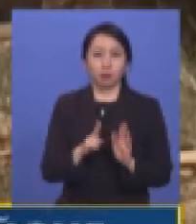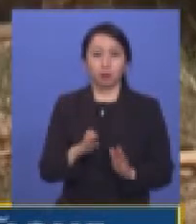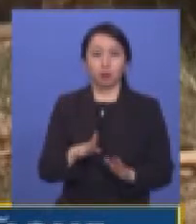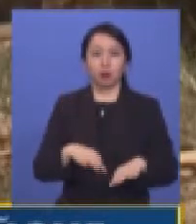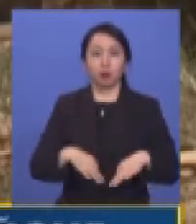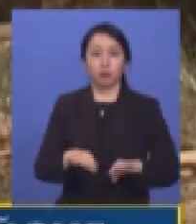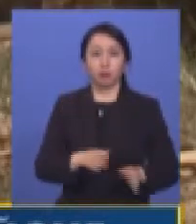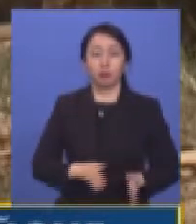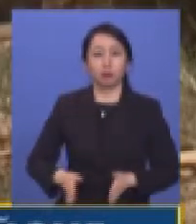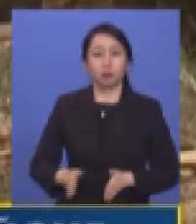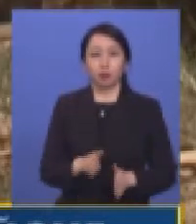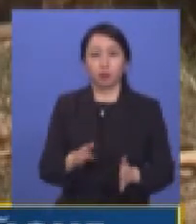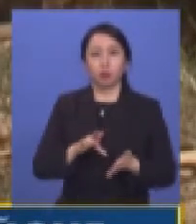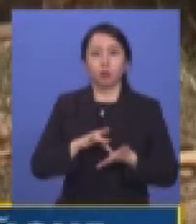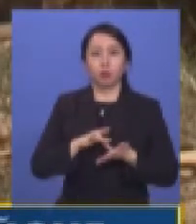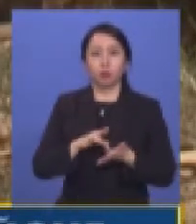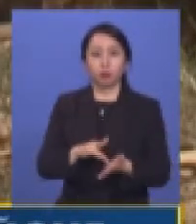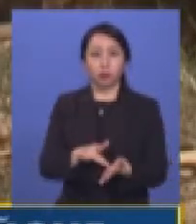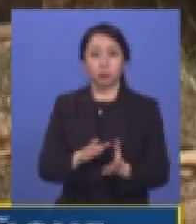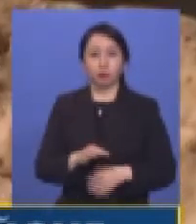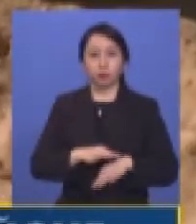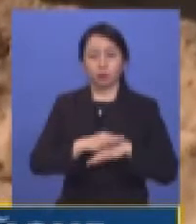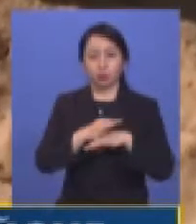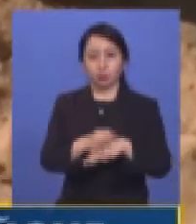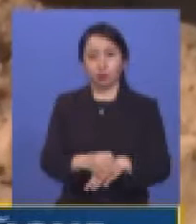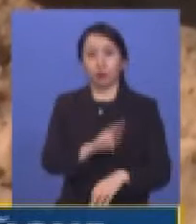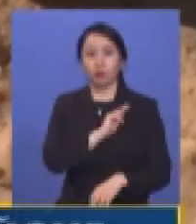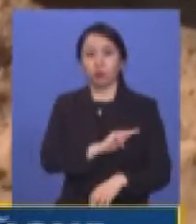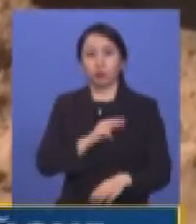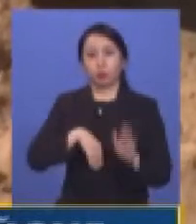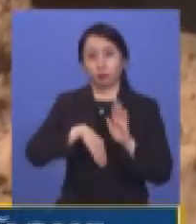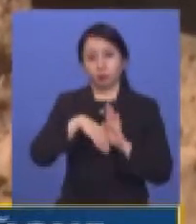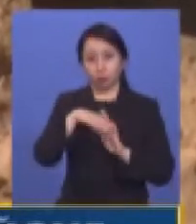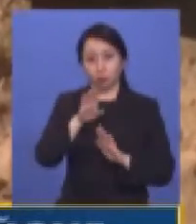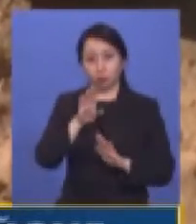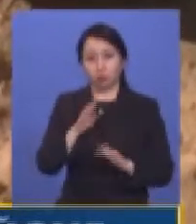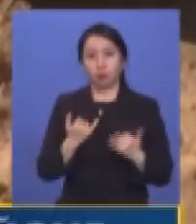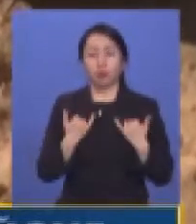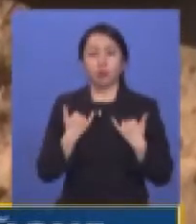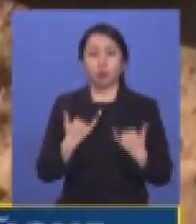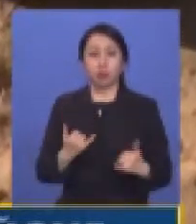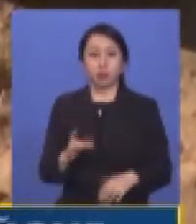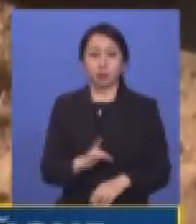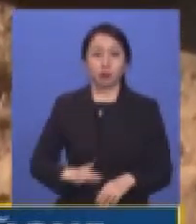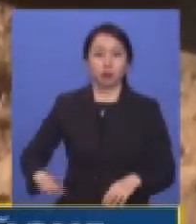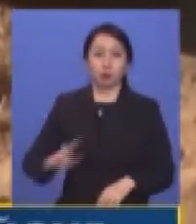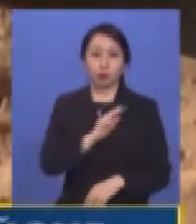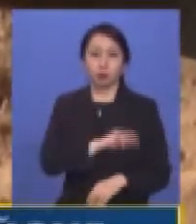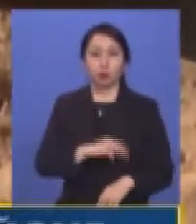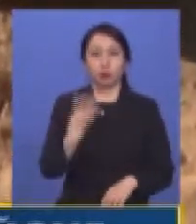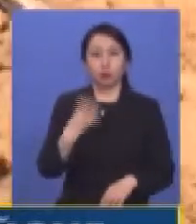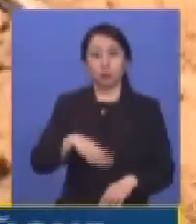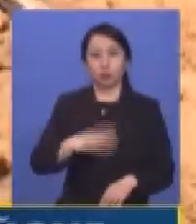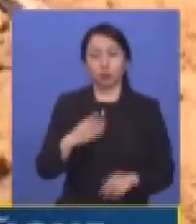28 километров автомобильных дорог по туристическим маршрутам проведены работы по благоустройству на сегодня в районе